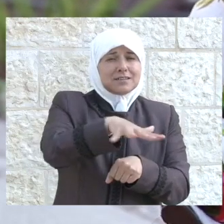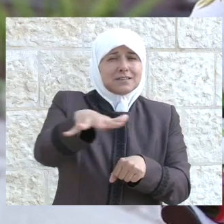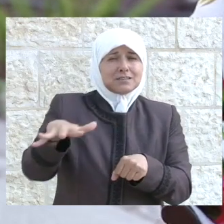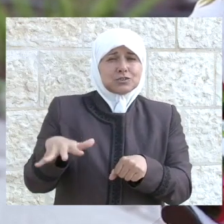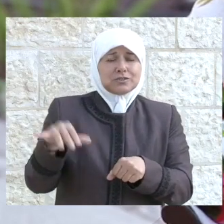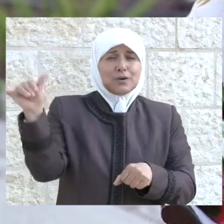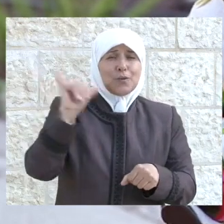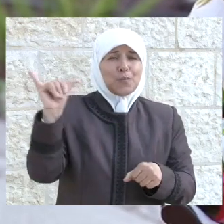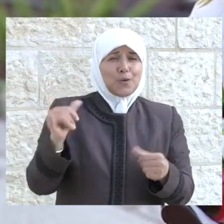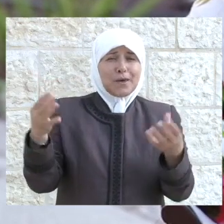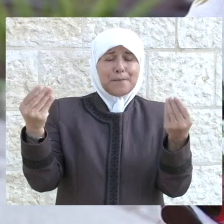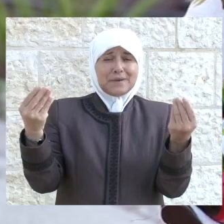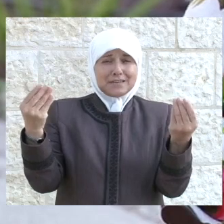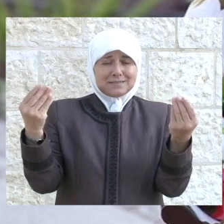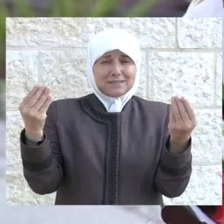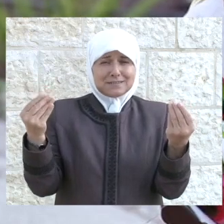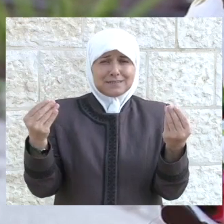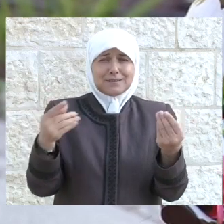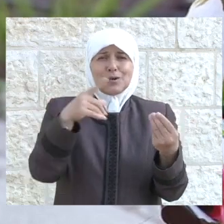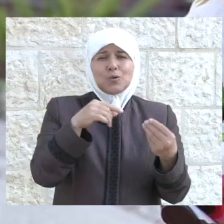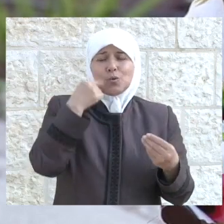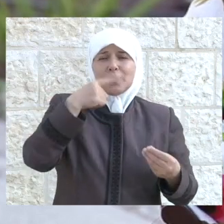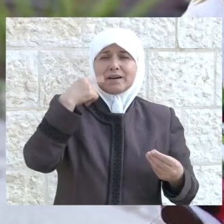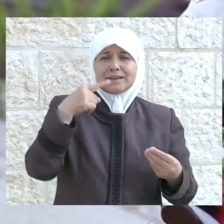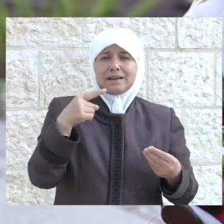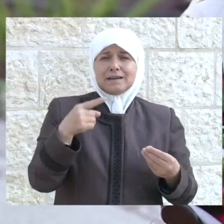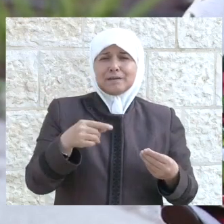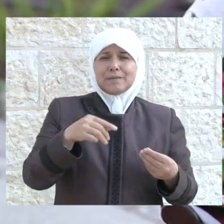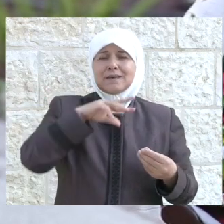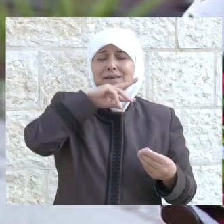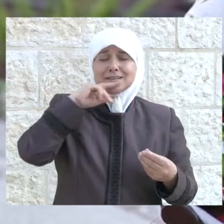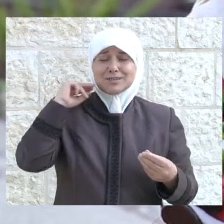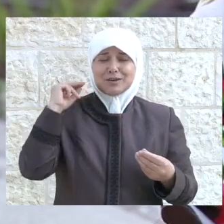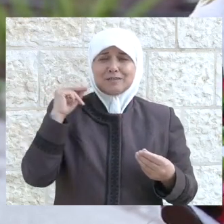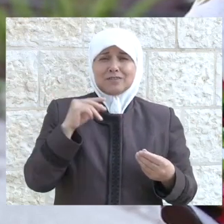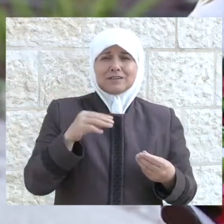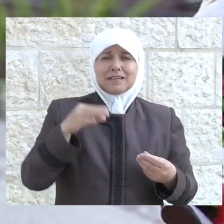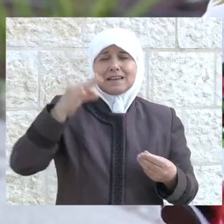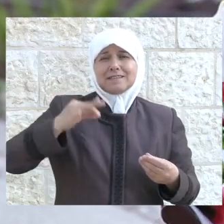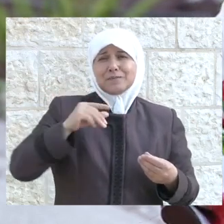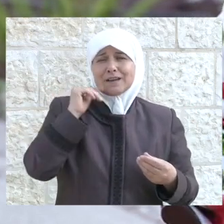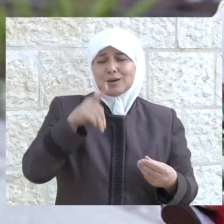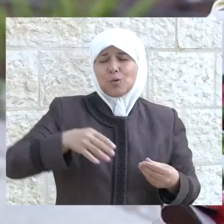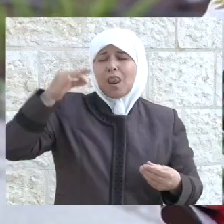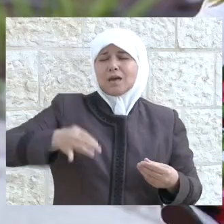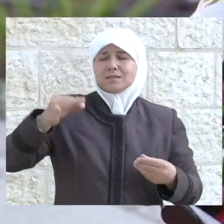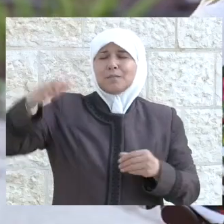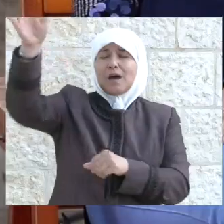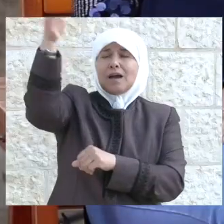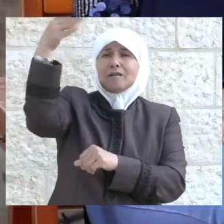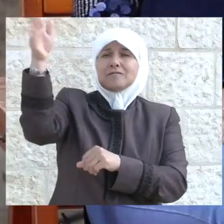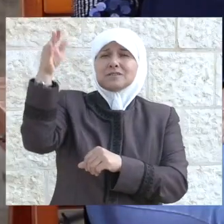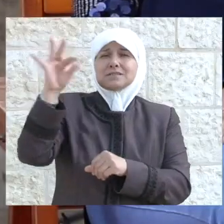علم فلسطين عالياً على كنائس القدس ومساجد القدس وأسوار القدس. رفعتها في كليمنجارو وإن شاء الله رح نرفعها في القدس